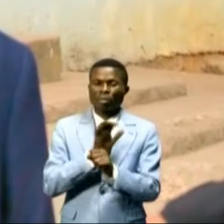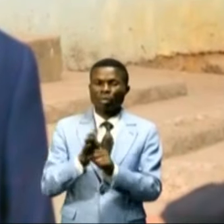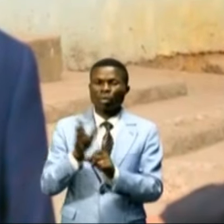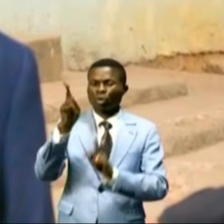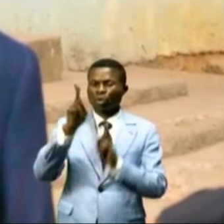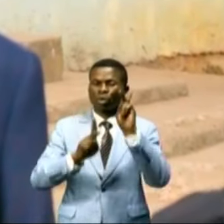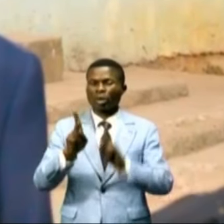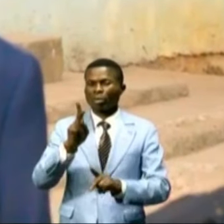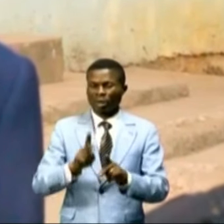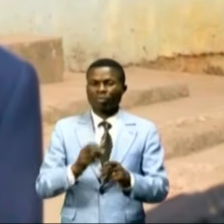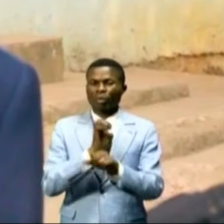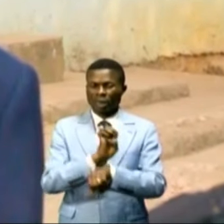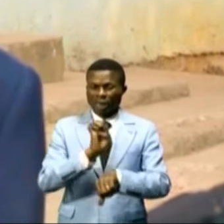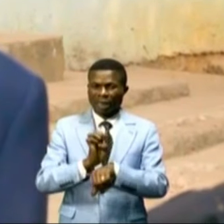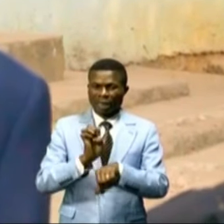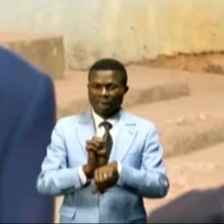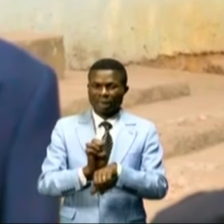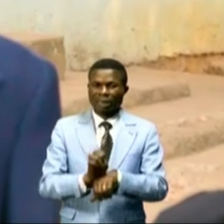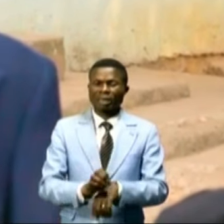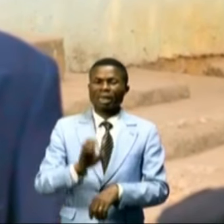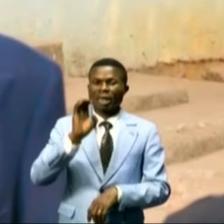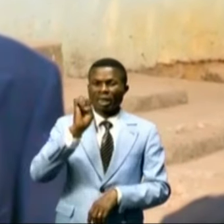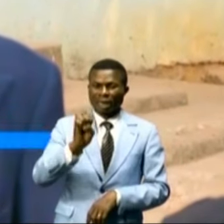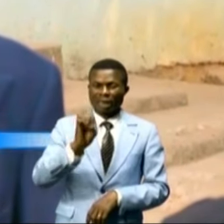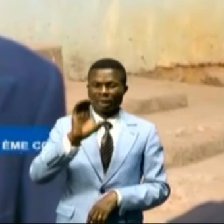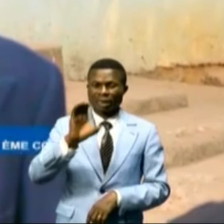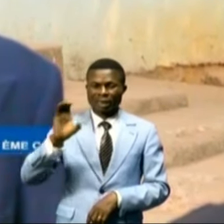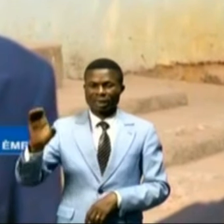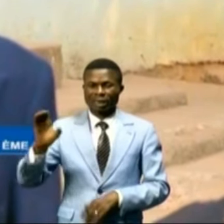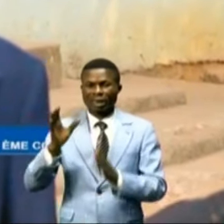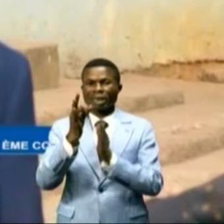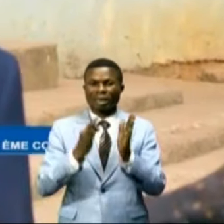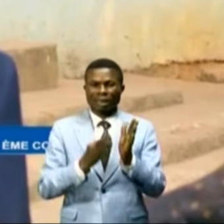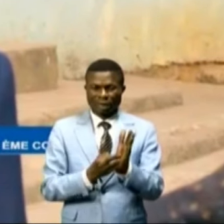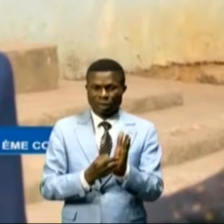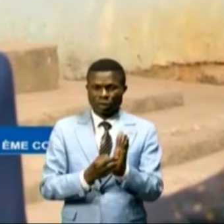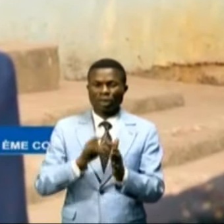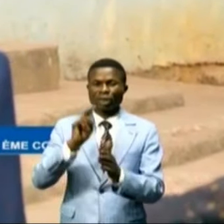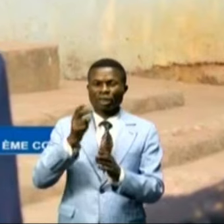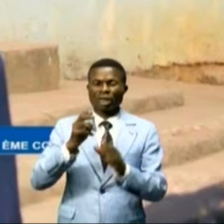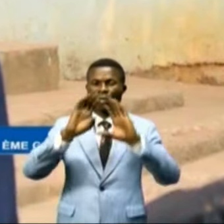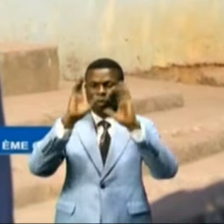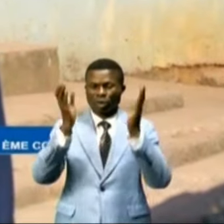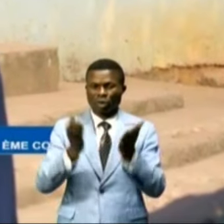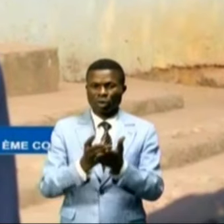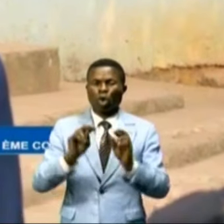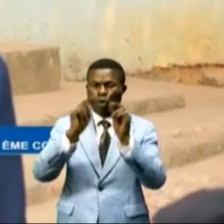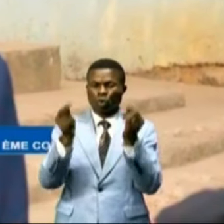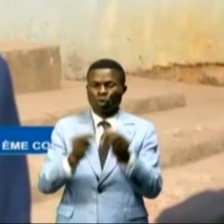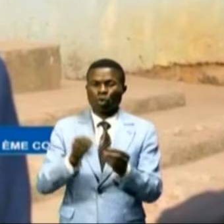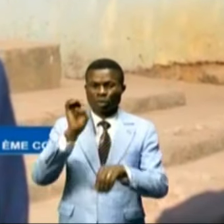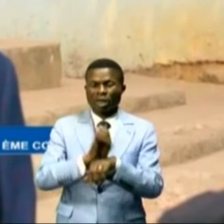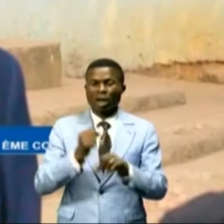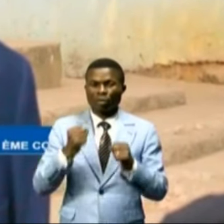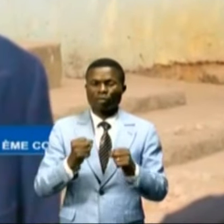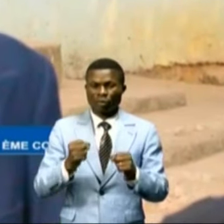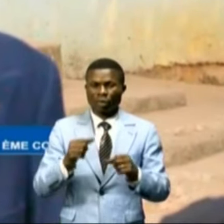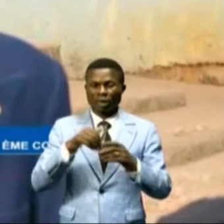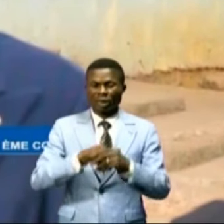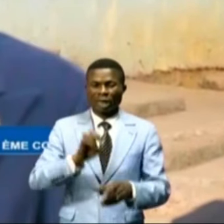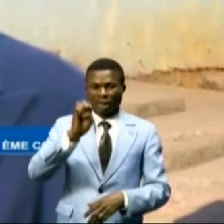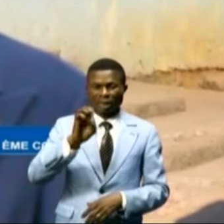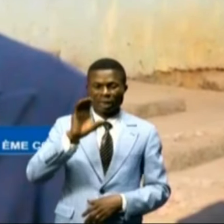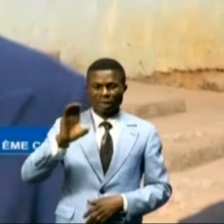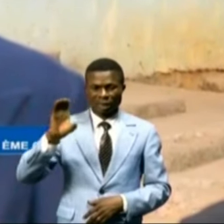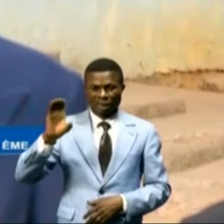église de l'ECC 18e communauté. Donc c'est parmi les églises qui sont fortes au niveau de l'ECC.